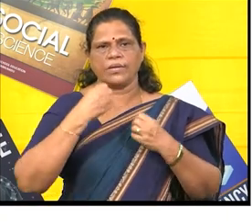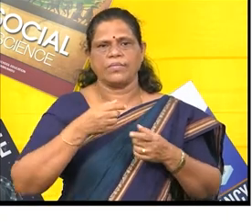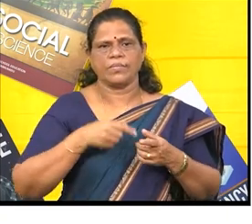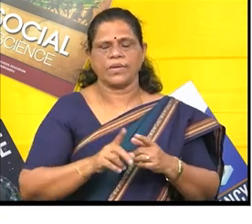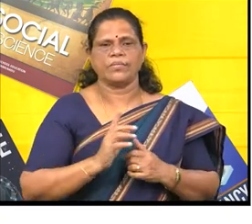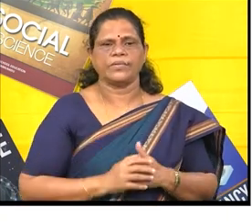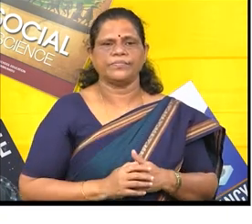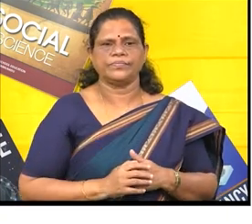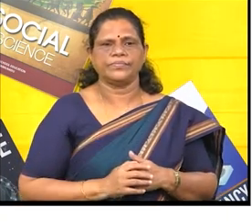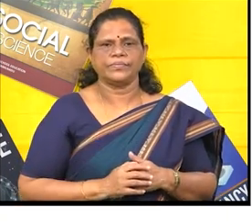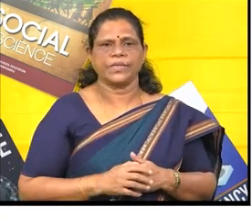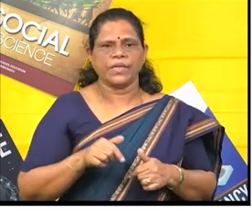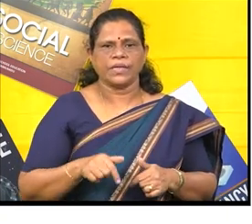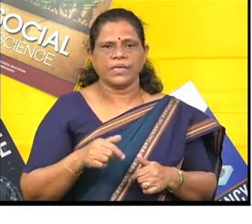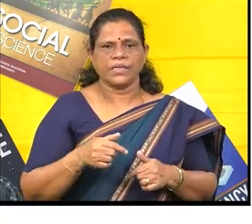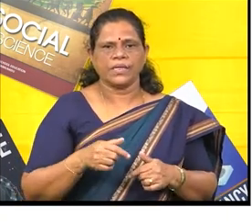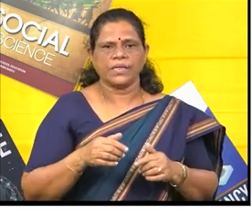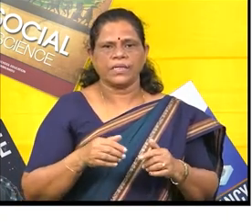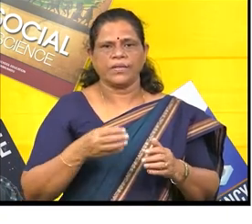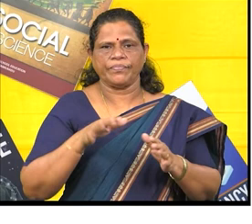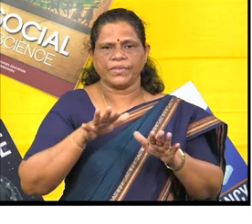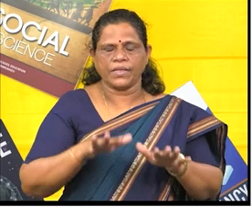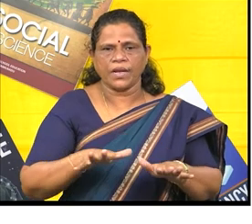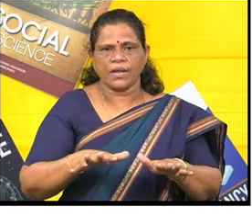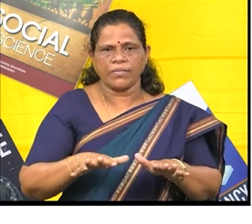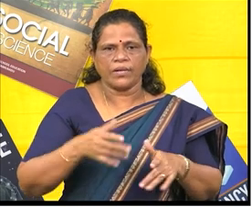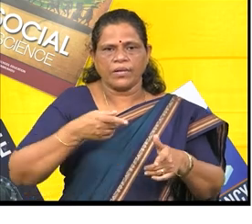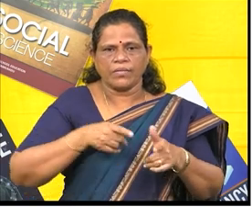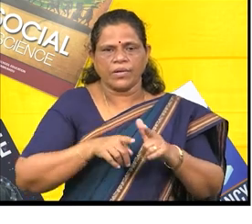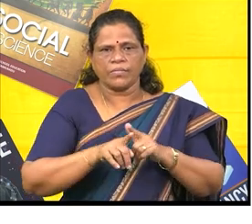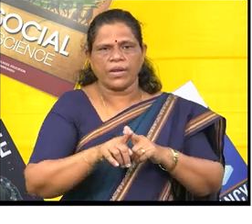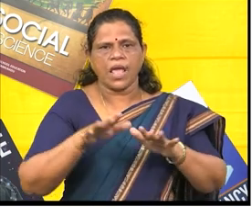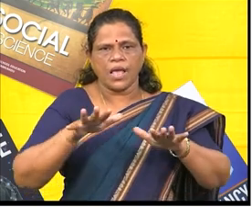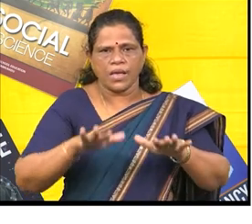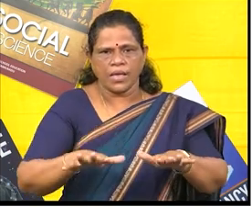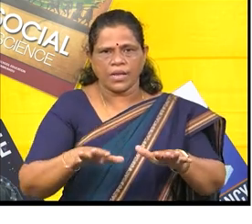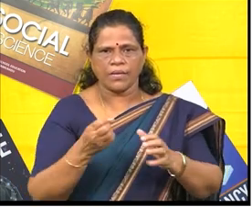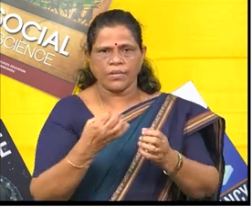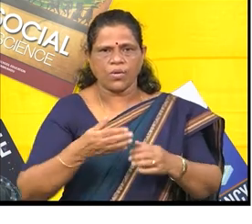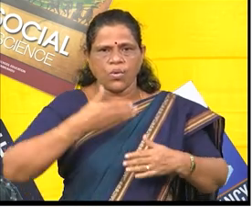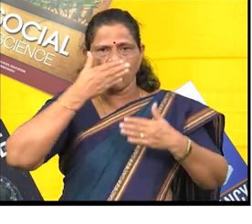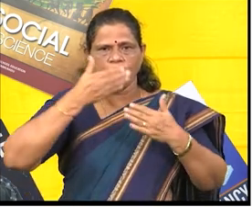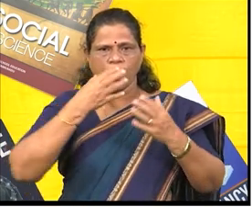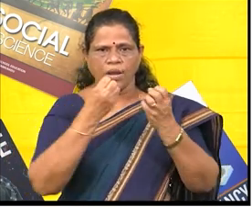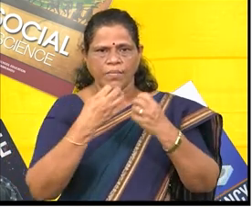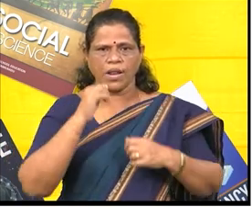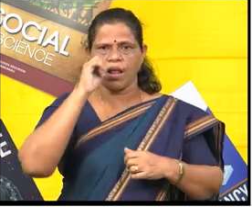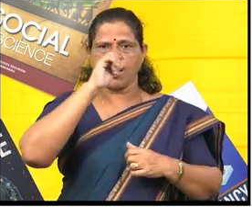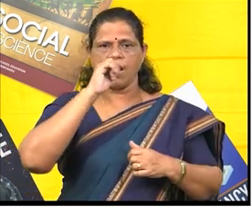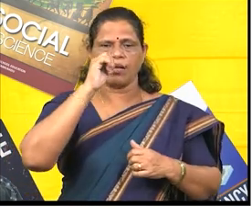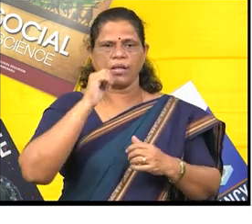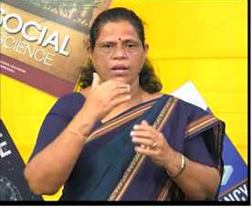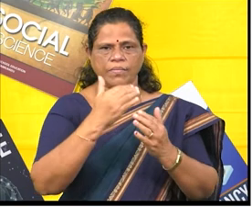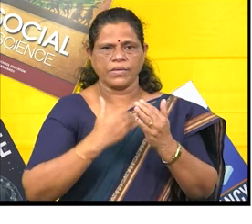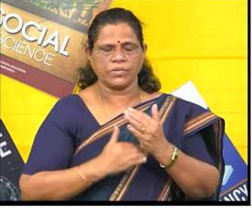ஆல்கஹால் பரிசோதனையை பயன்படுத்துவாங்க. இந்த தடையவியல் வேதியியலுடைய வழிமுறைகளில் கைரேகை பதிவு, உயிரியல் அளவீட்டியல், ஆல்கஹால் பரிசோதனை, இந்த